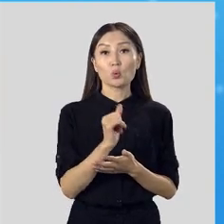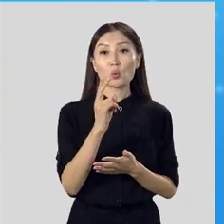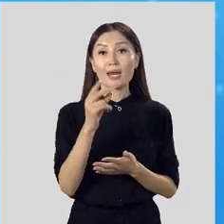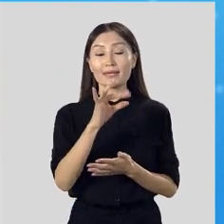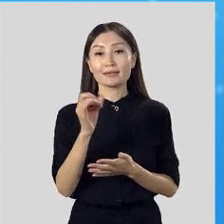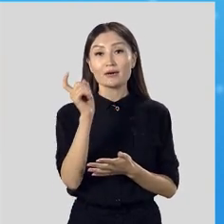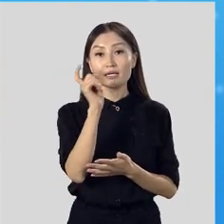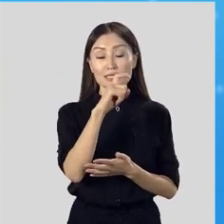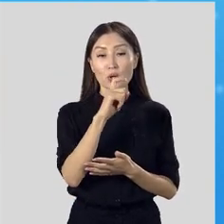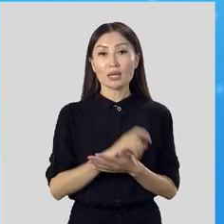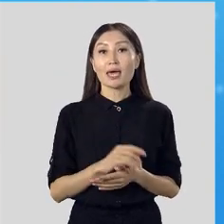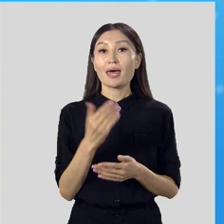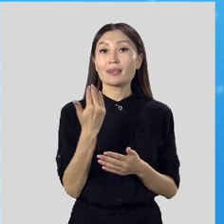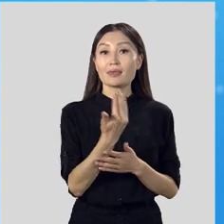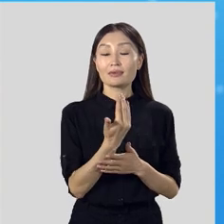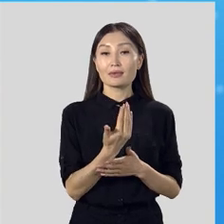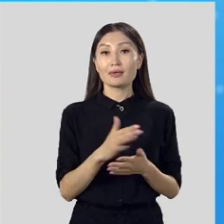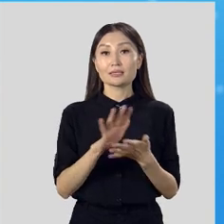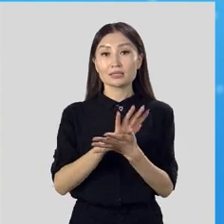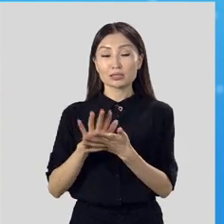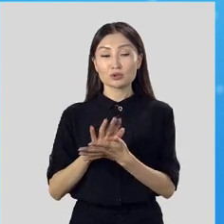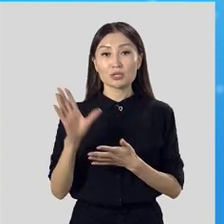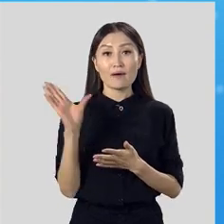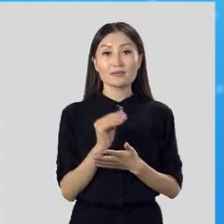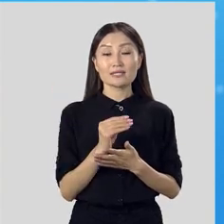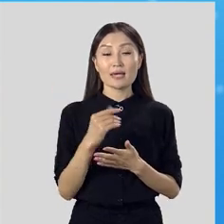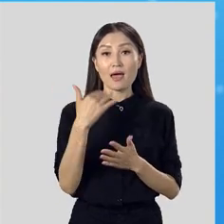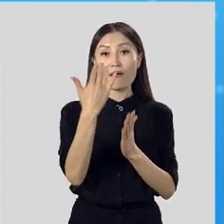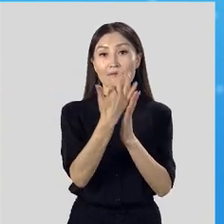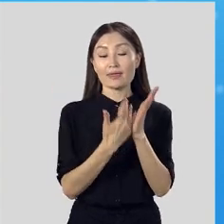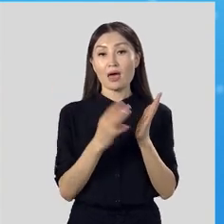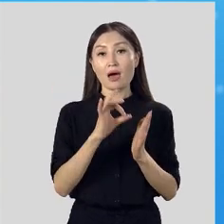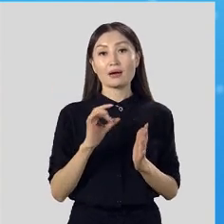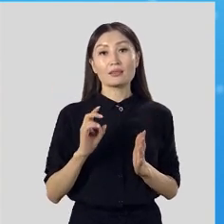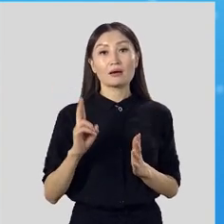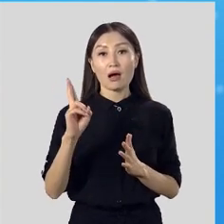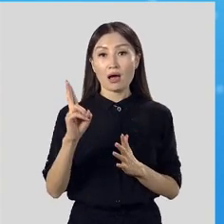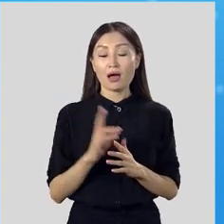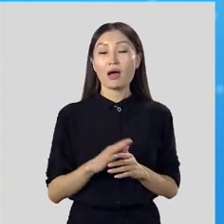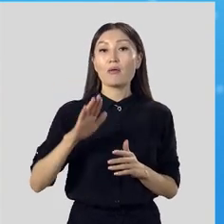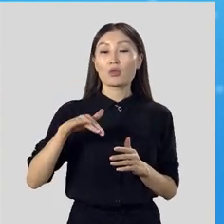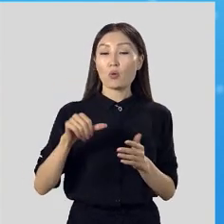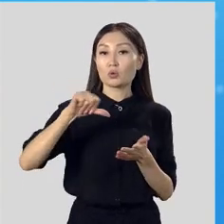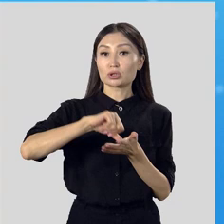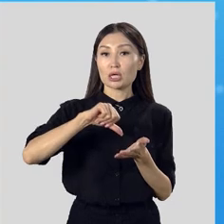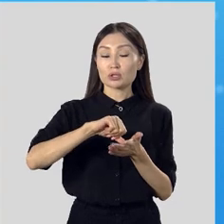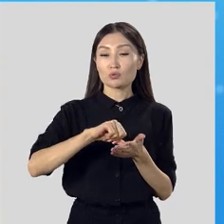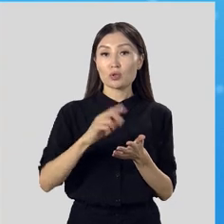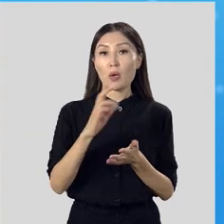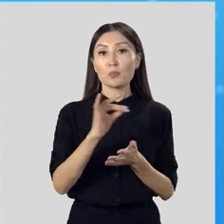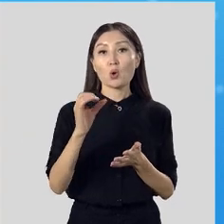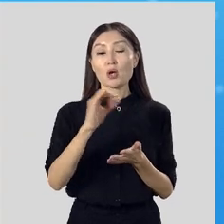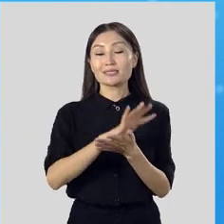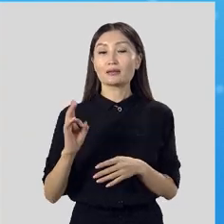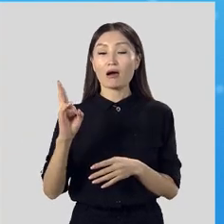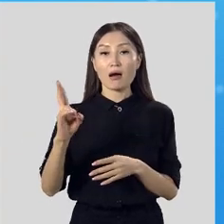нуклеиновых кислот. На ней синтезируются все виды РНК, которые затем участвуют в